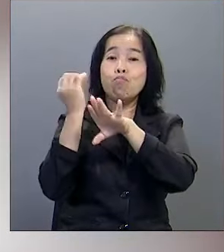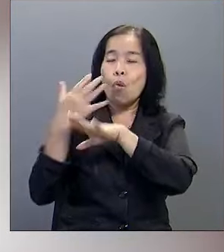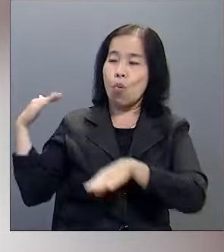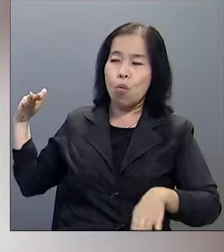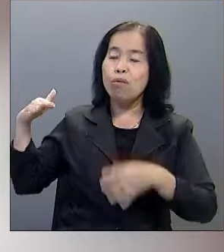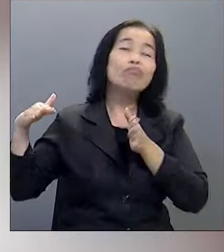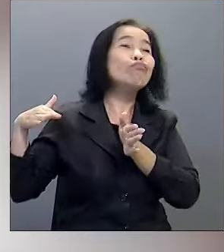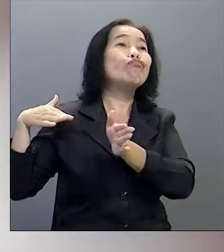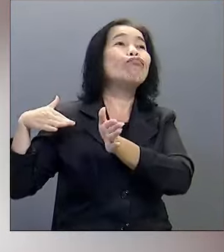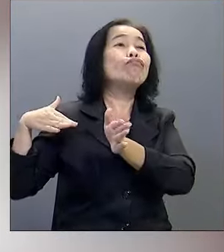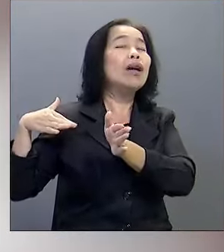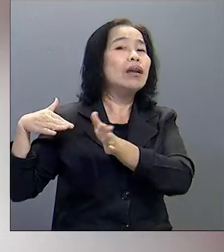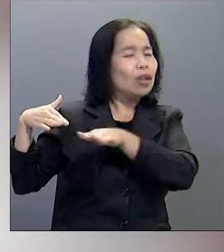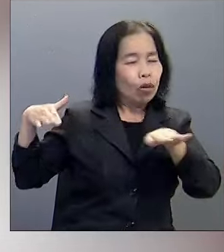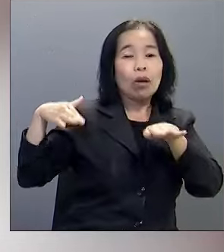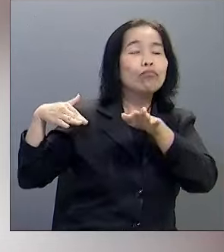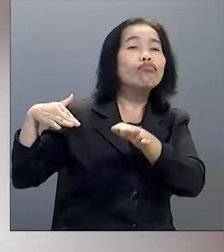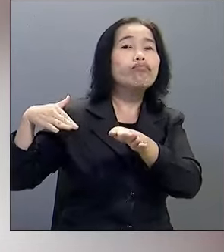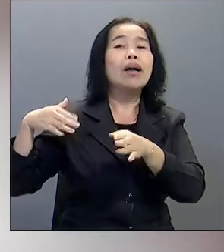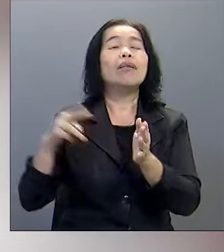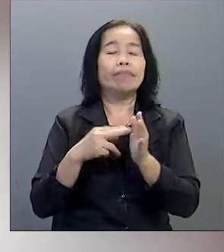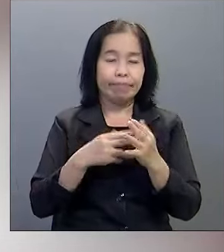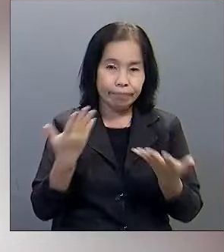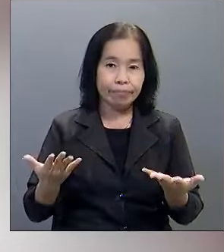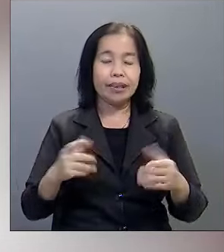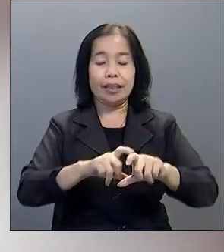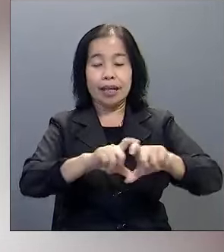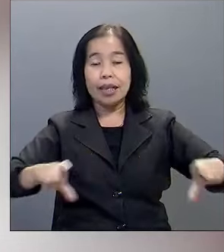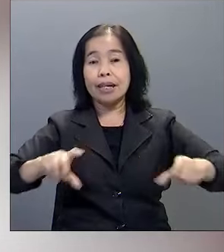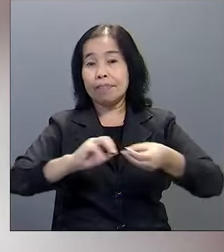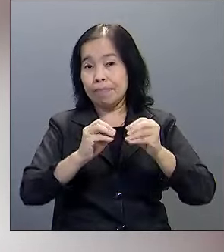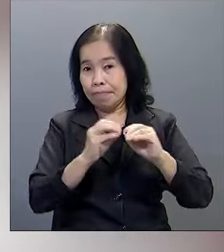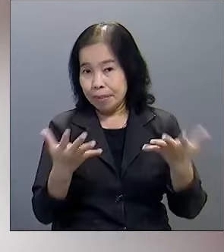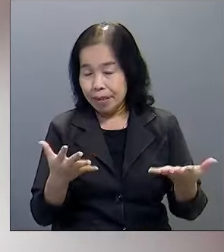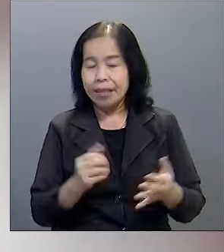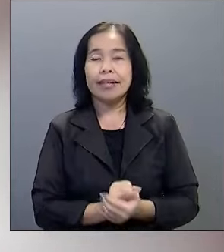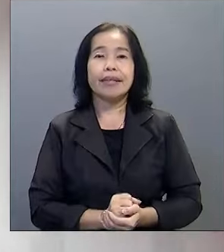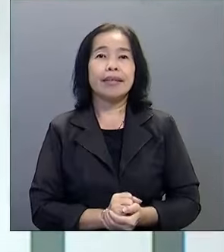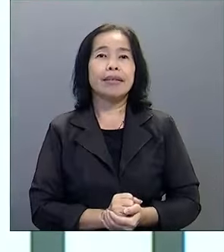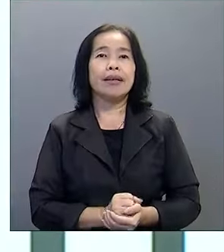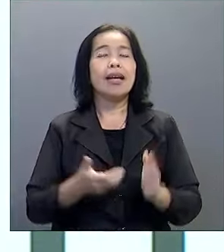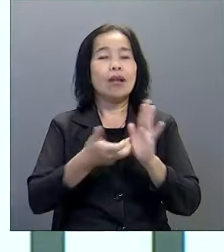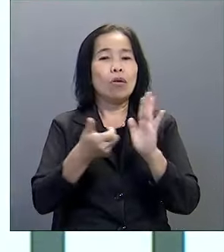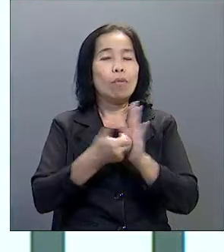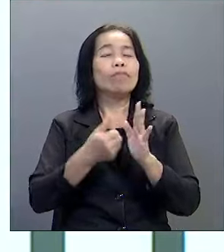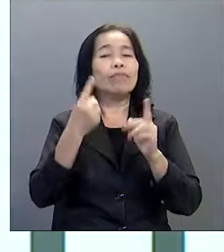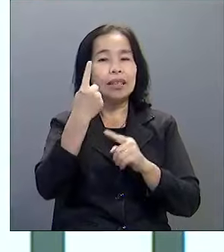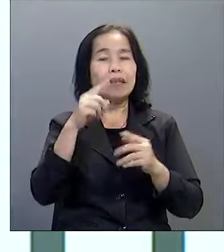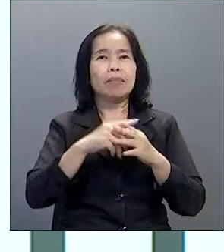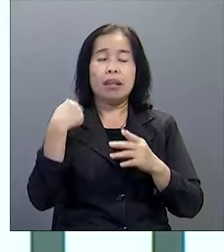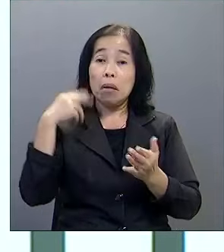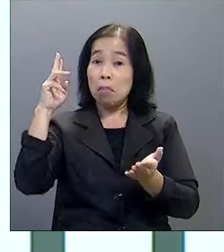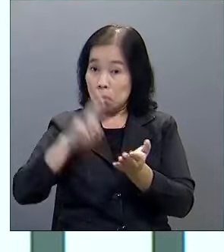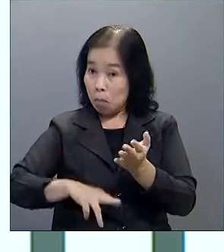ี่ไมหุดใหถเชิญก็โดด้ไม่ติดแผ่นปายภาสี ไม่ตดแนการตดคะแี้จะรวมถงค่าปรับ